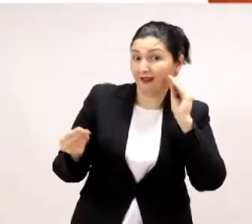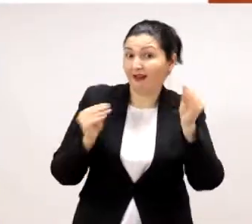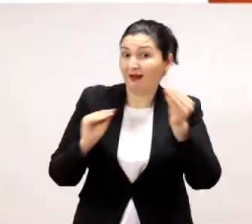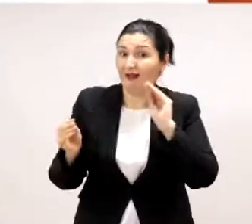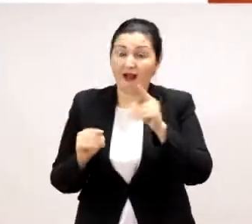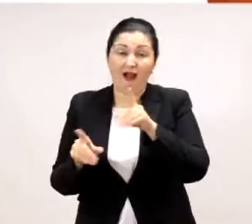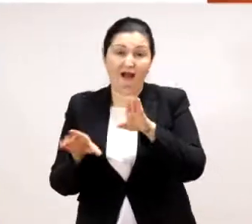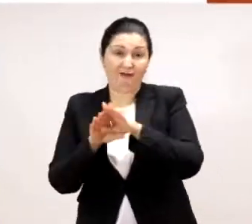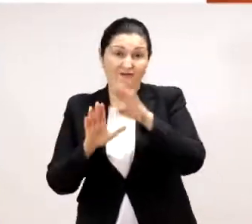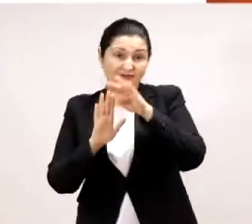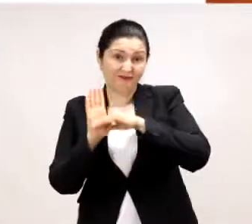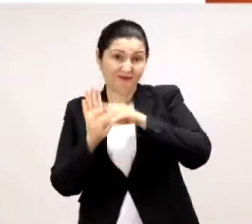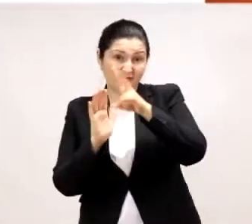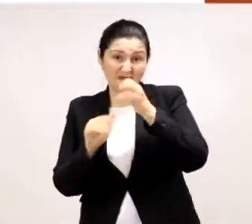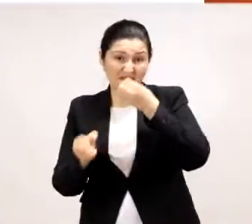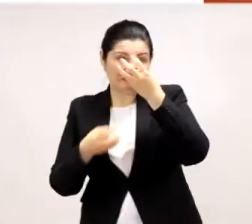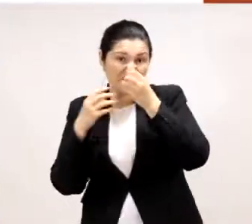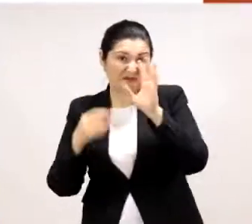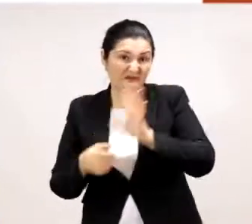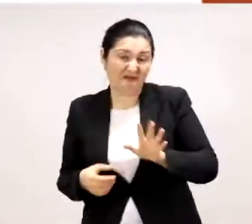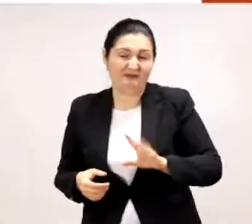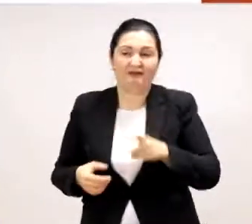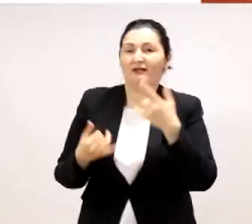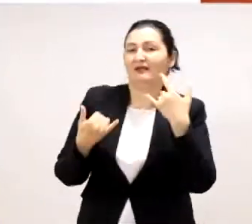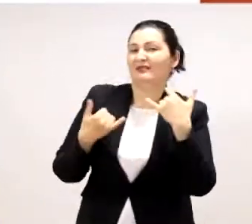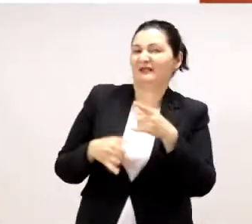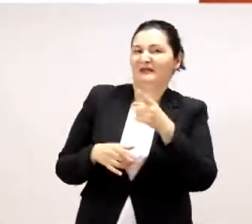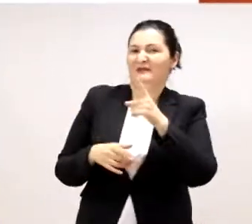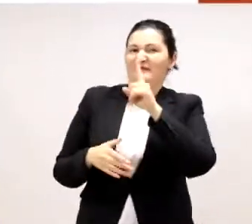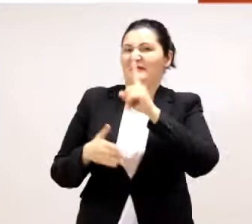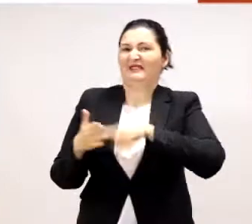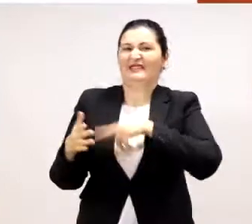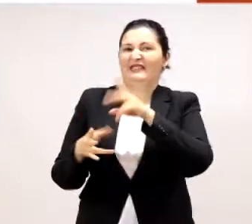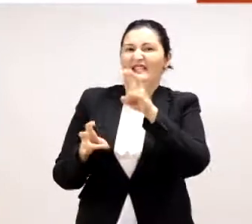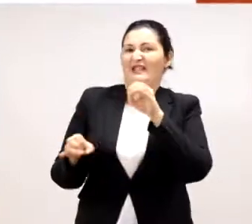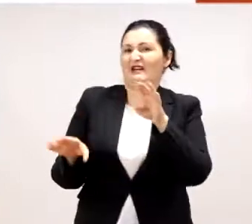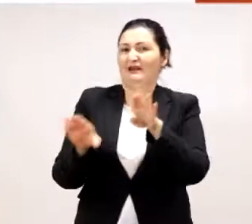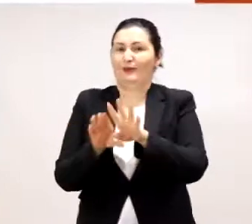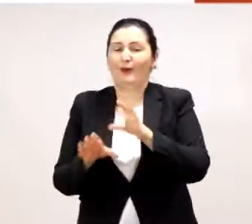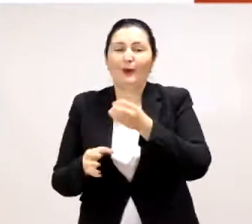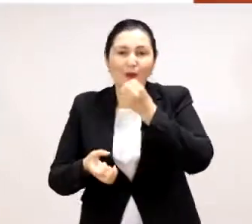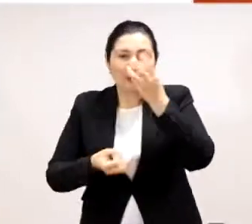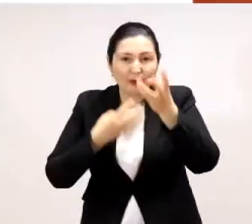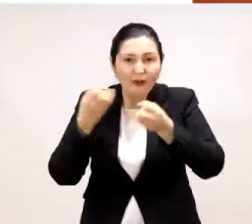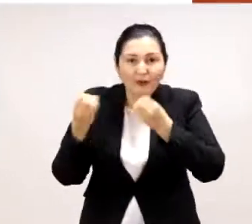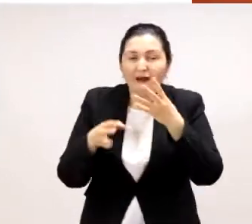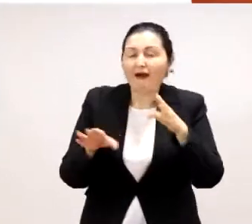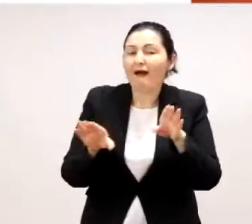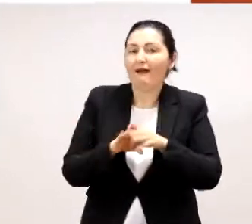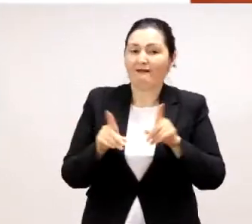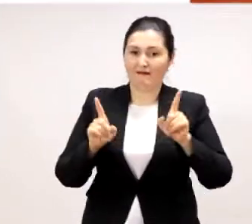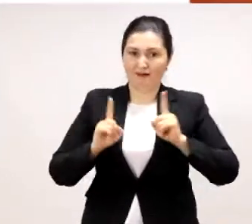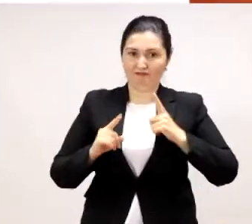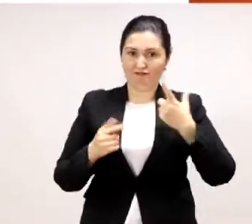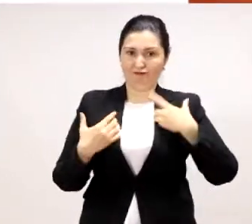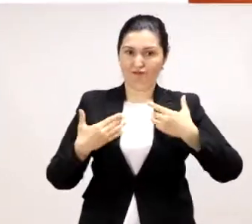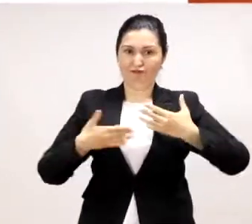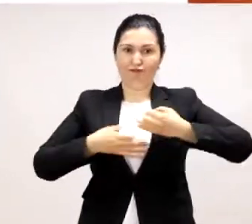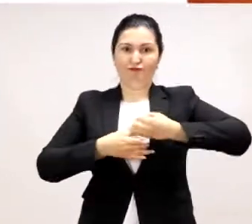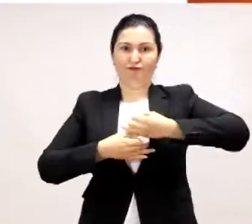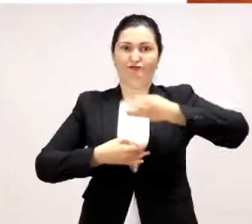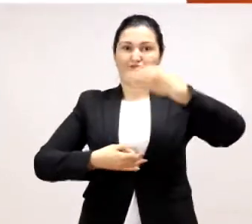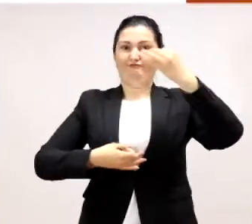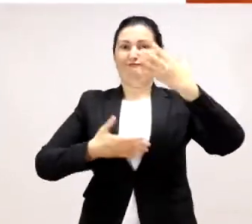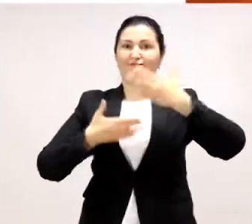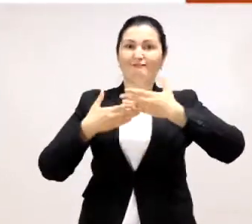نه خود ما گل نباشیم. نیستید، خطاب کرد صدبرگ. گل باید مثل من قامت بلند،